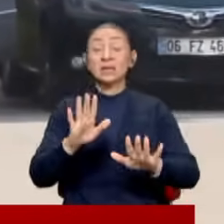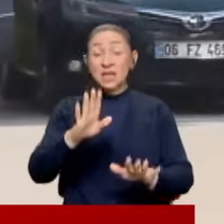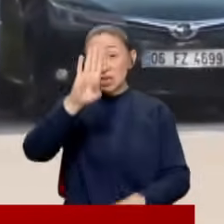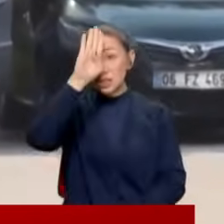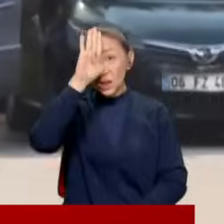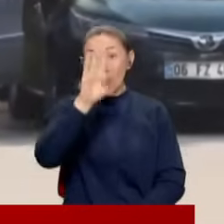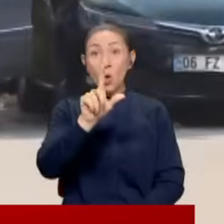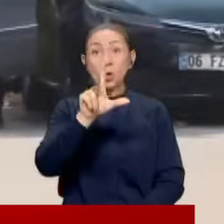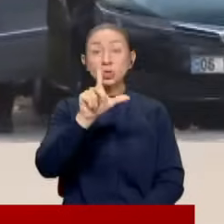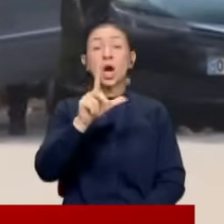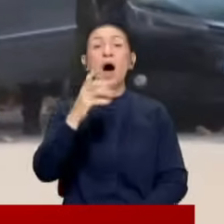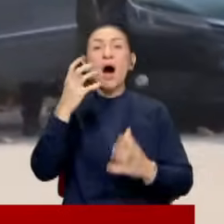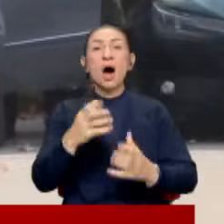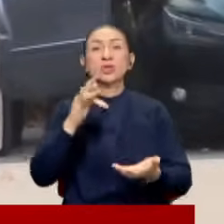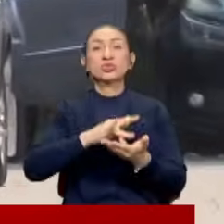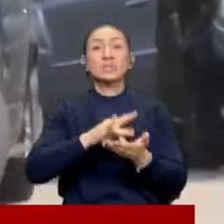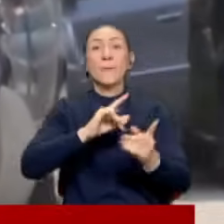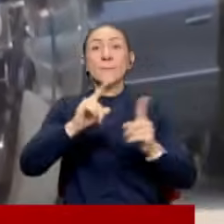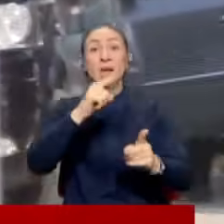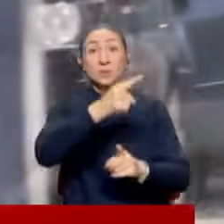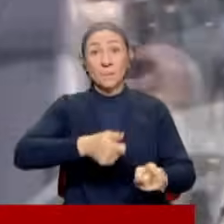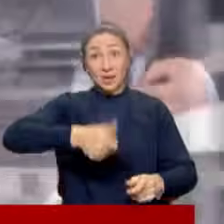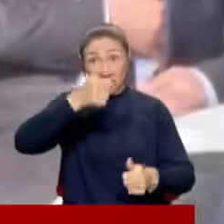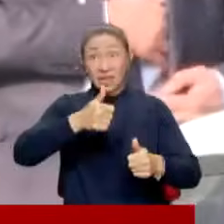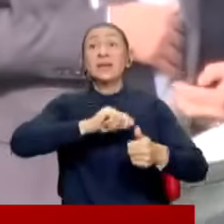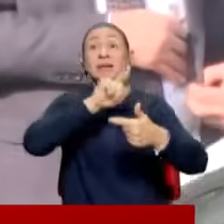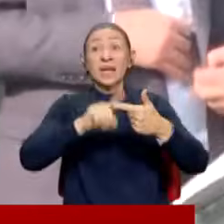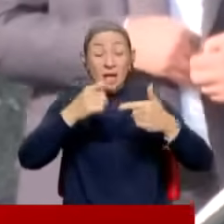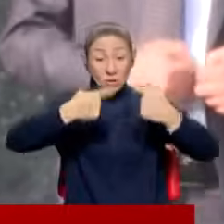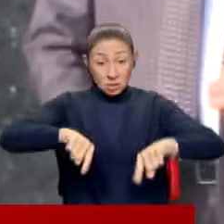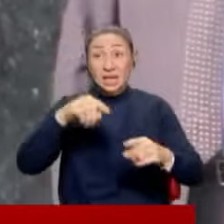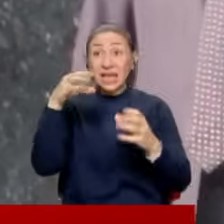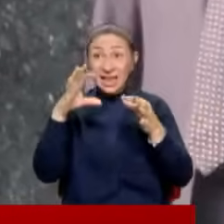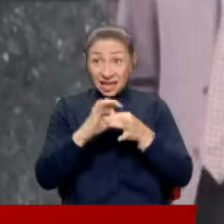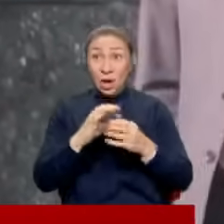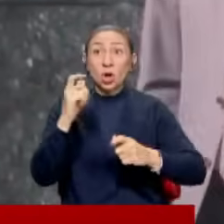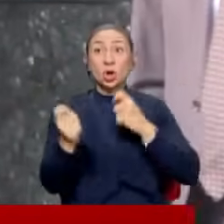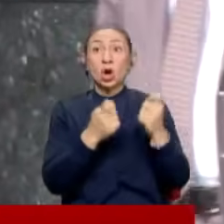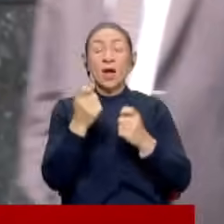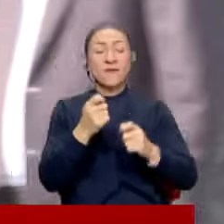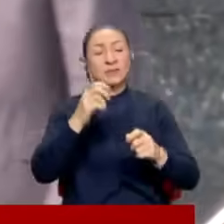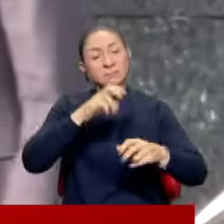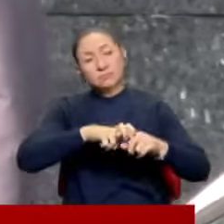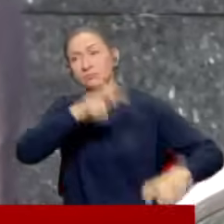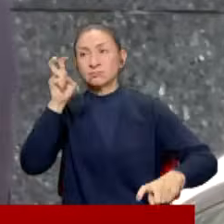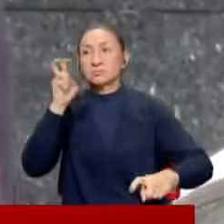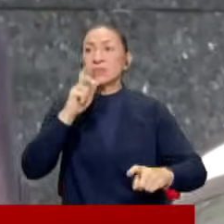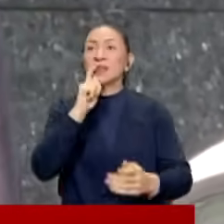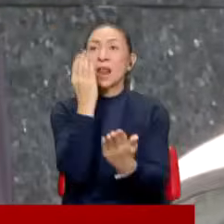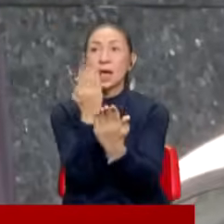İstanbul 13 Ağır Ceza Mahkemesi başkanı ve heyeti ile ilgili görevden el